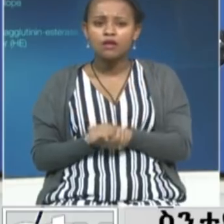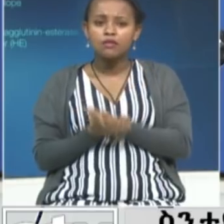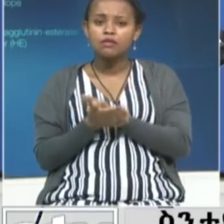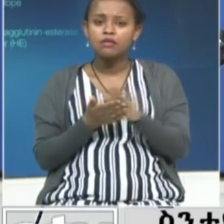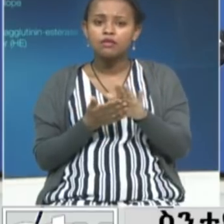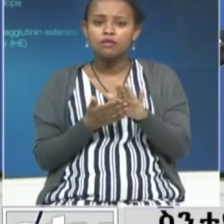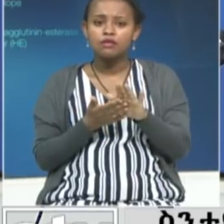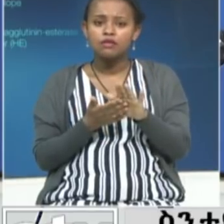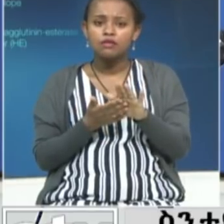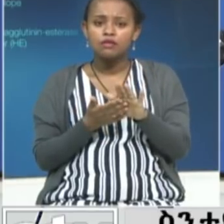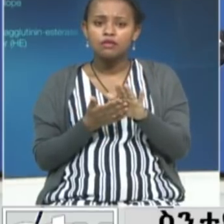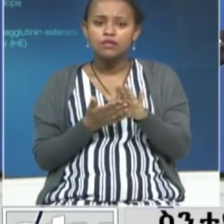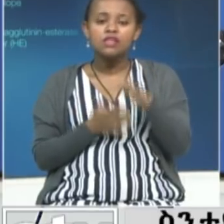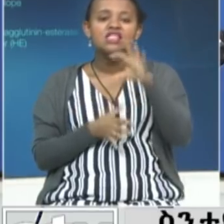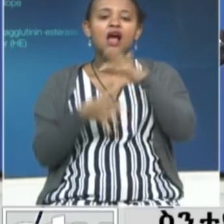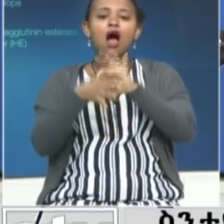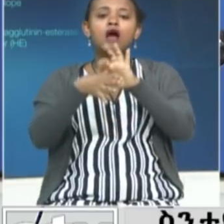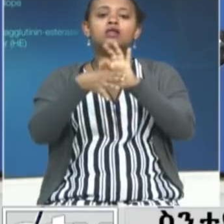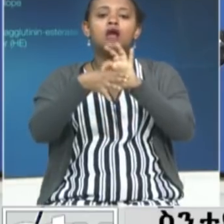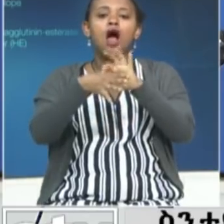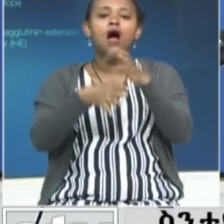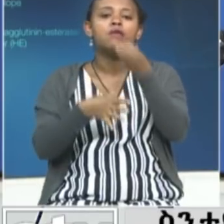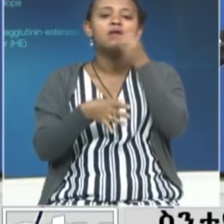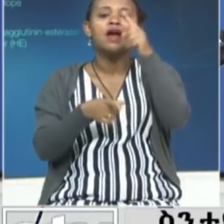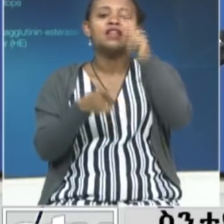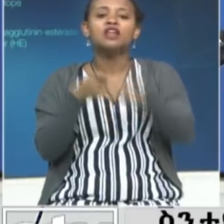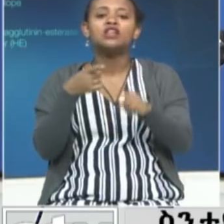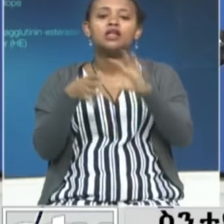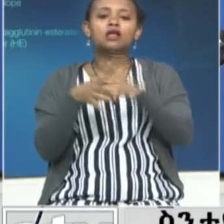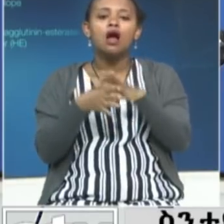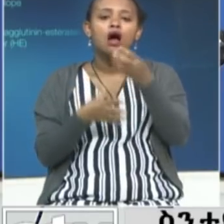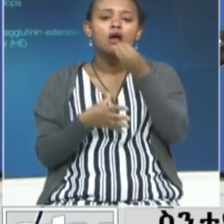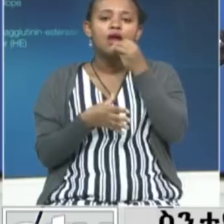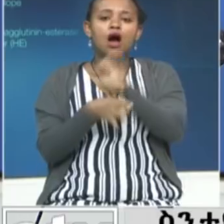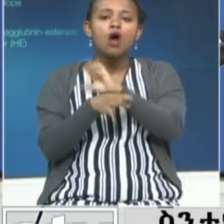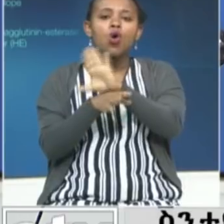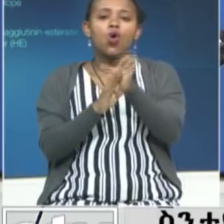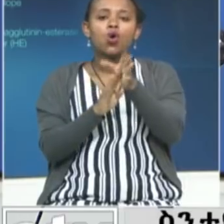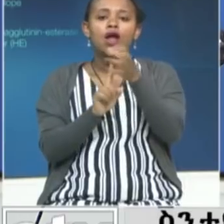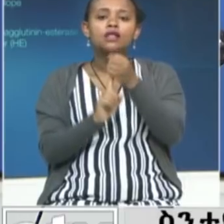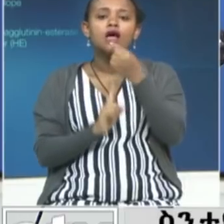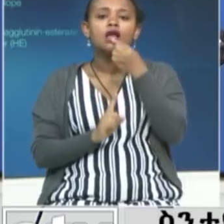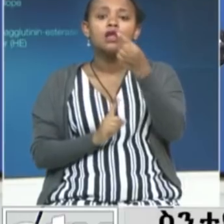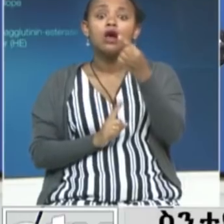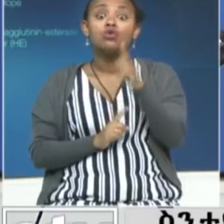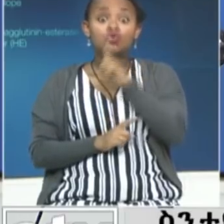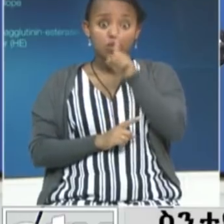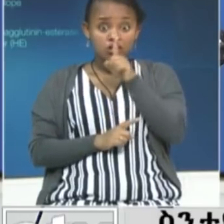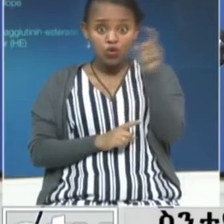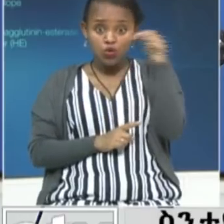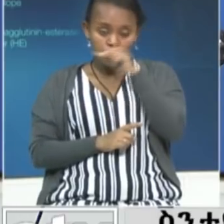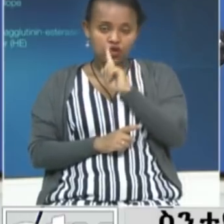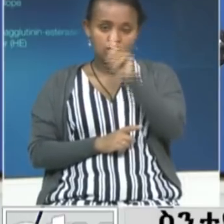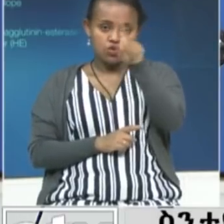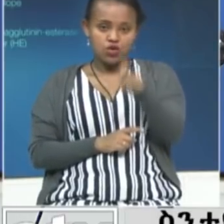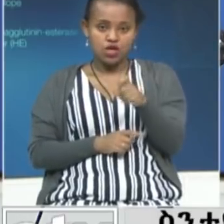ጥራት በስጋ መብላት አይቻልም። ስጋ ከበላ ቁሪና ይይዛል ምናምን ለሉ እውነት ነው ውሸት ነው?